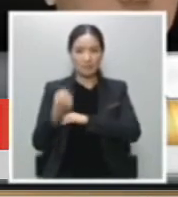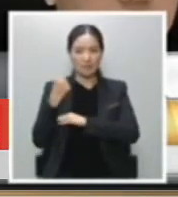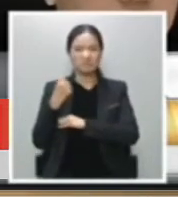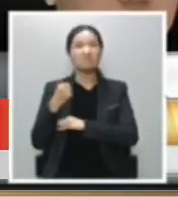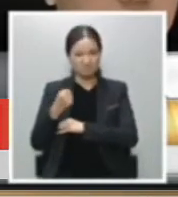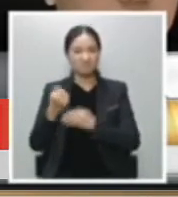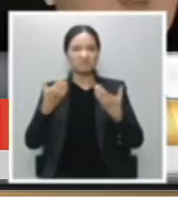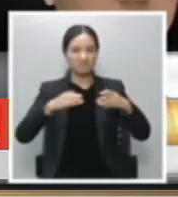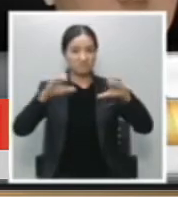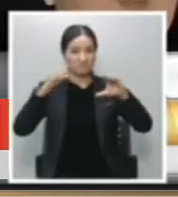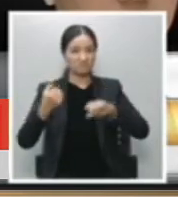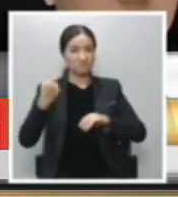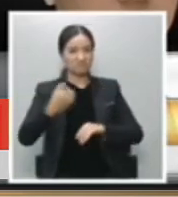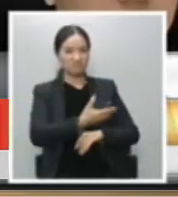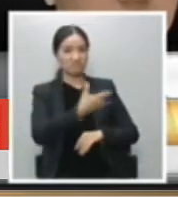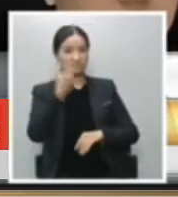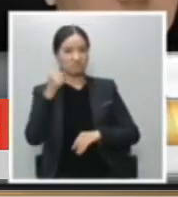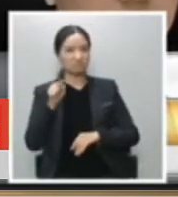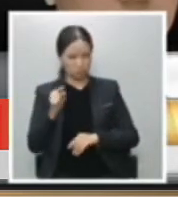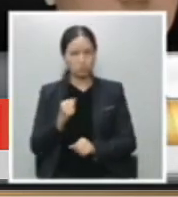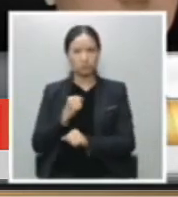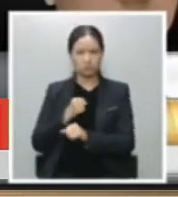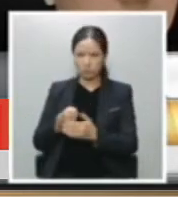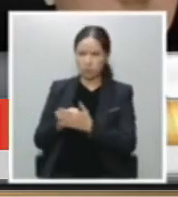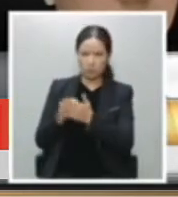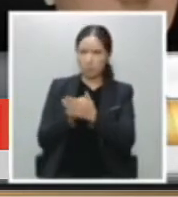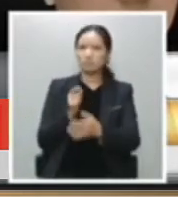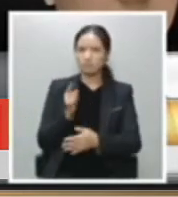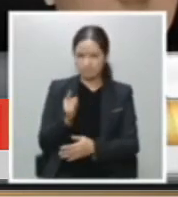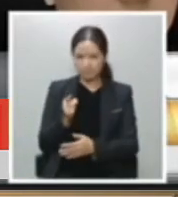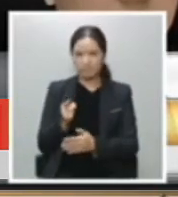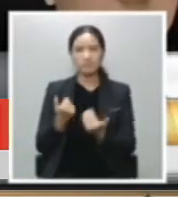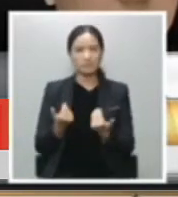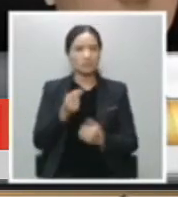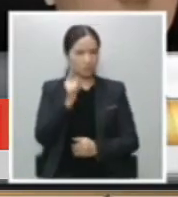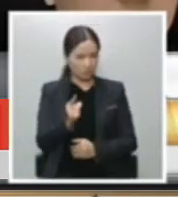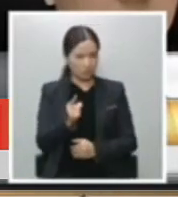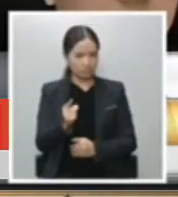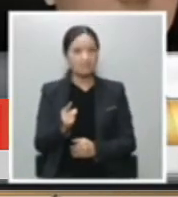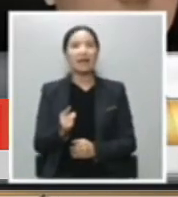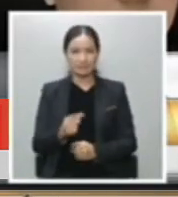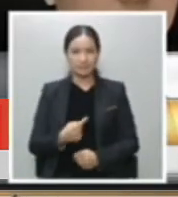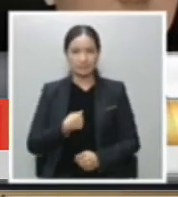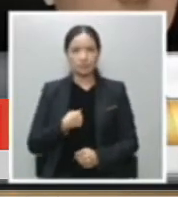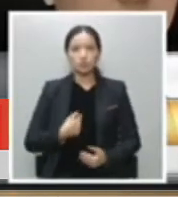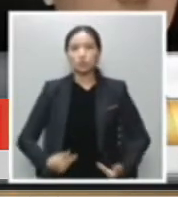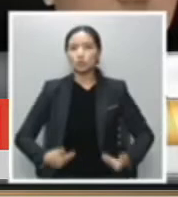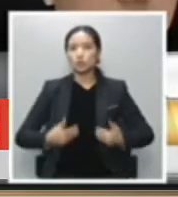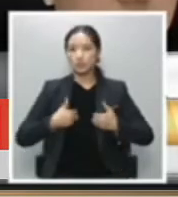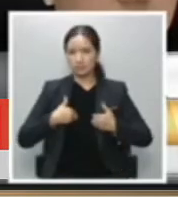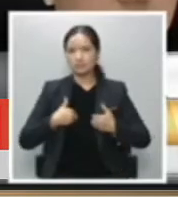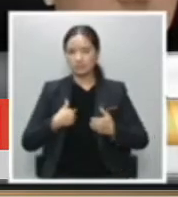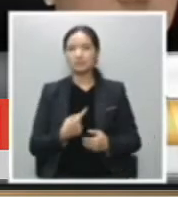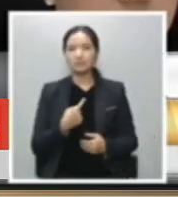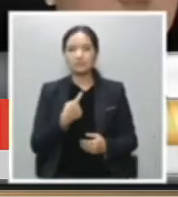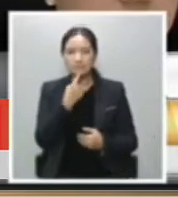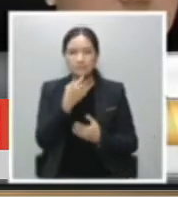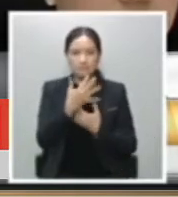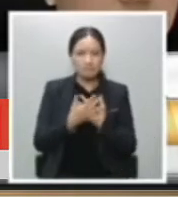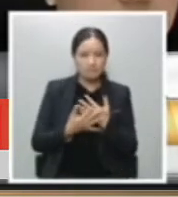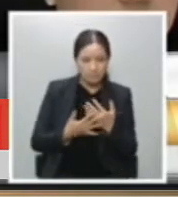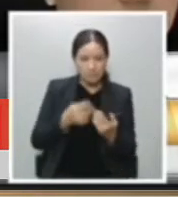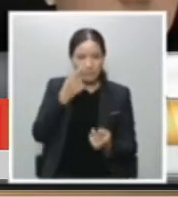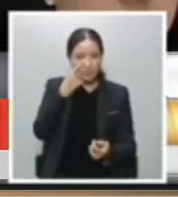การของคณะปฏิวัติรัฐประหารซึ่งต้องแลกด้วยชีวิตเลือดเนื้อวิญญาณและน้